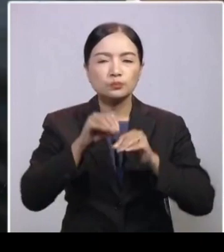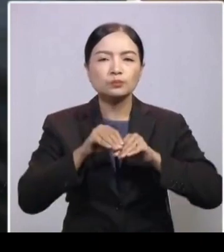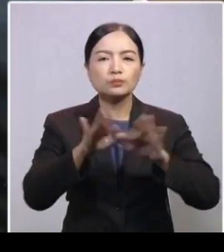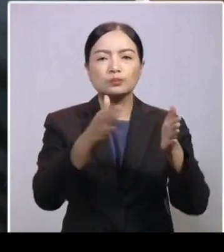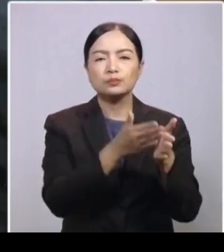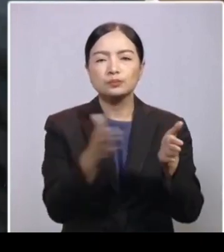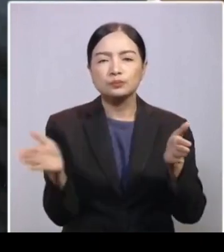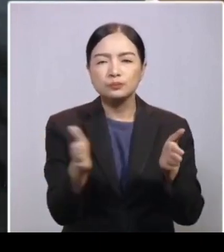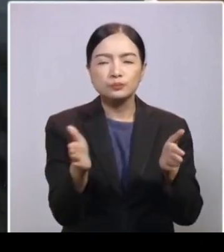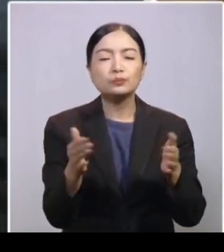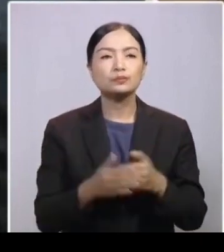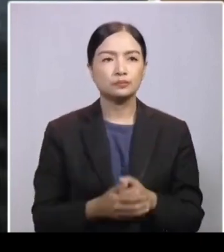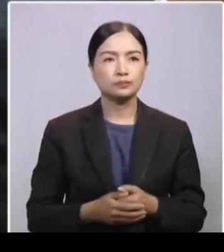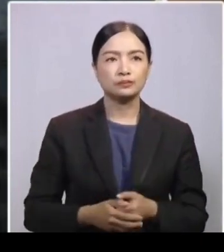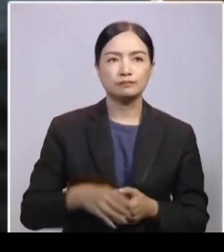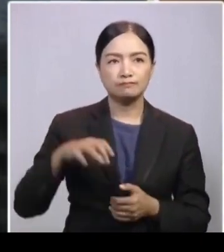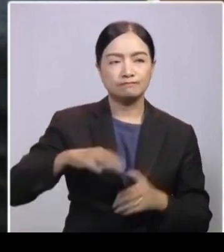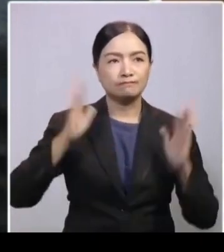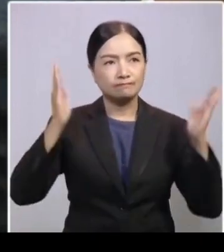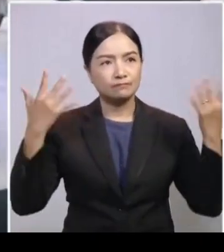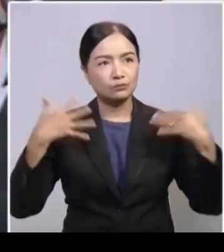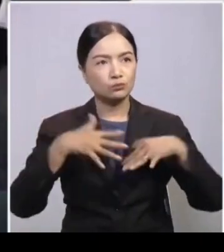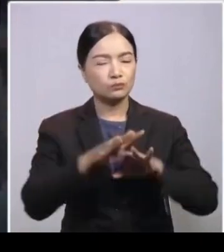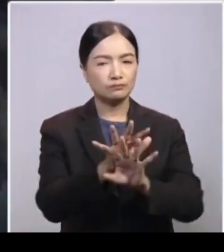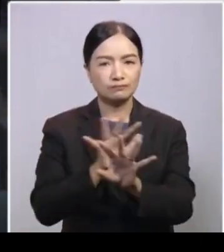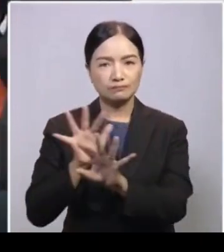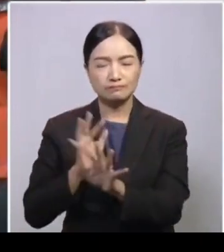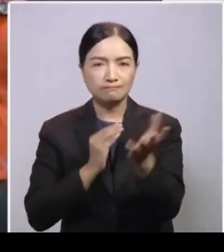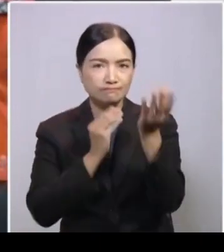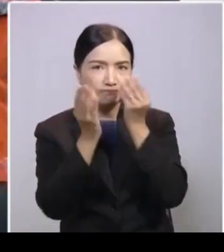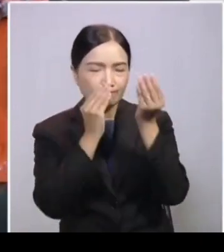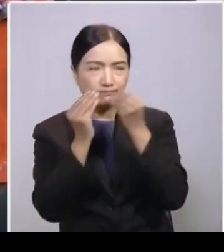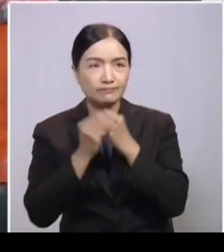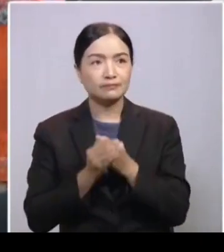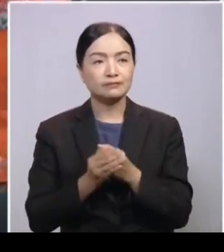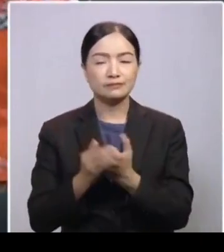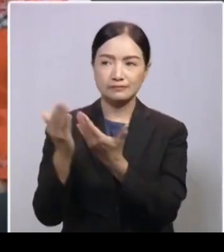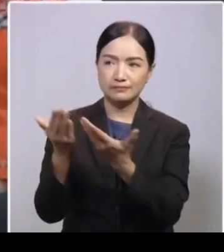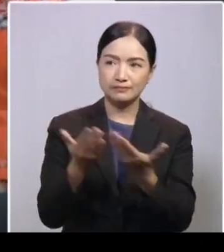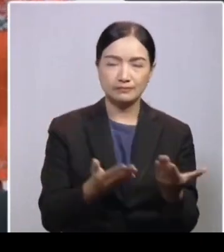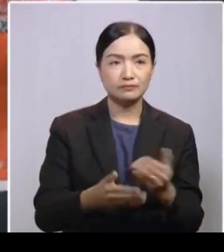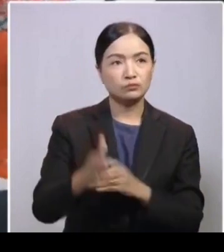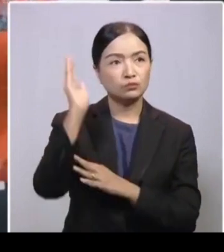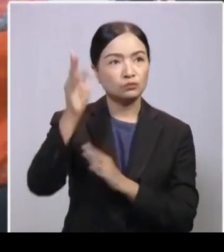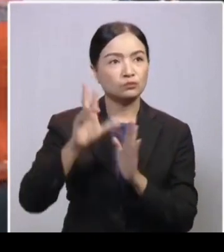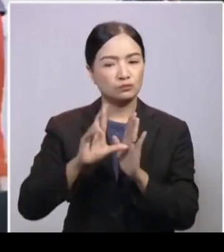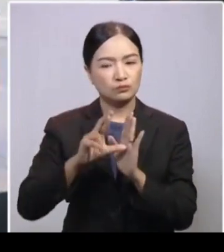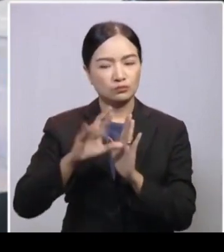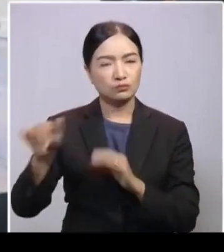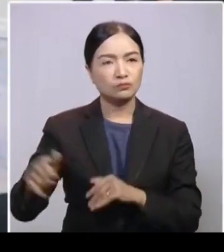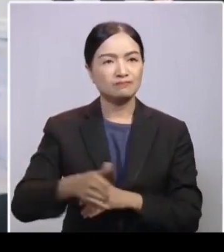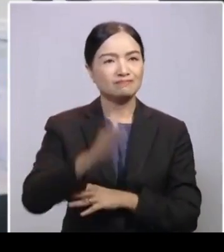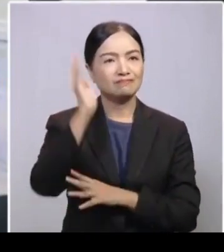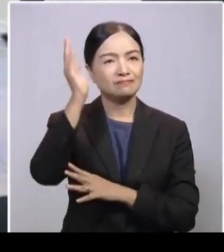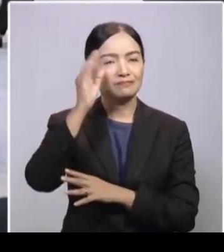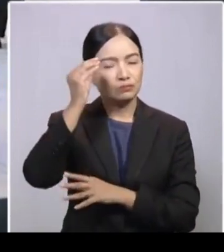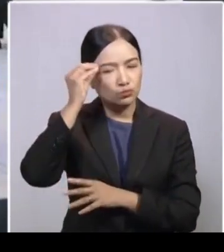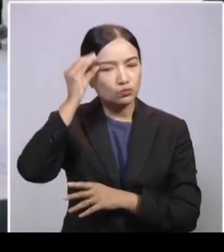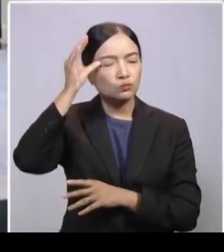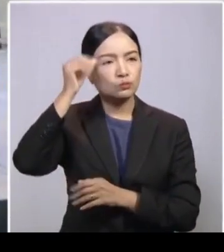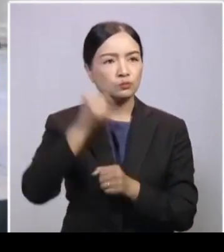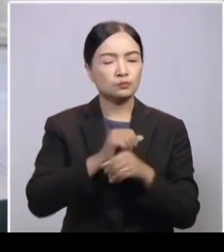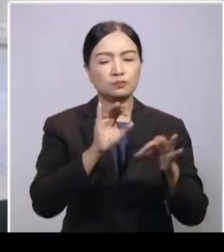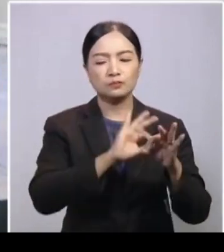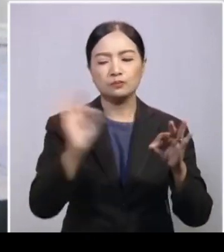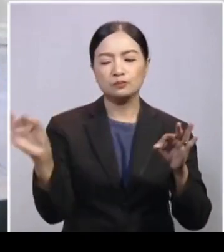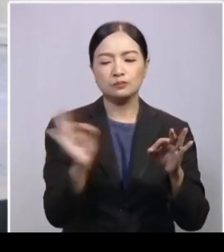และบุคลากรจากกรมประชาสัมพันธ์เข้าร่วมรับฟังมีการเชิญวิทยากรจาก tiktokมาบรรยายและให้ความรู้ในการสร้างเนื้อหา